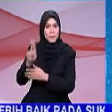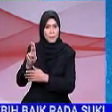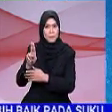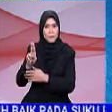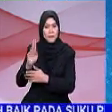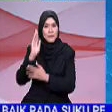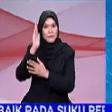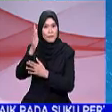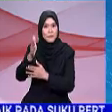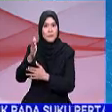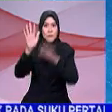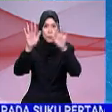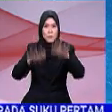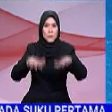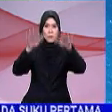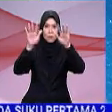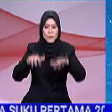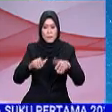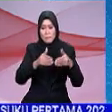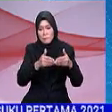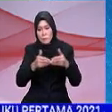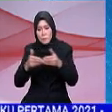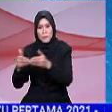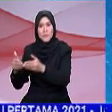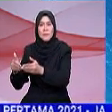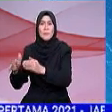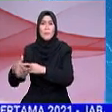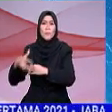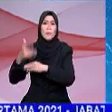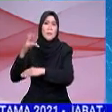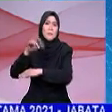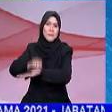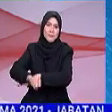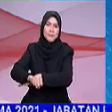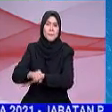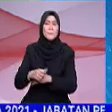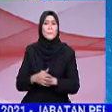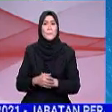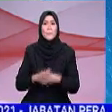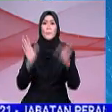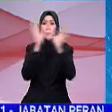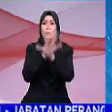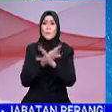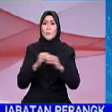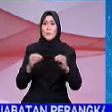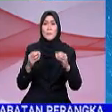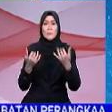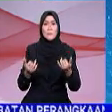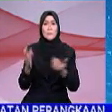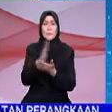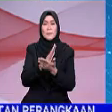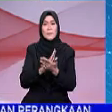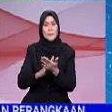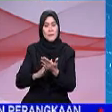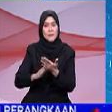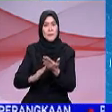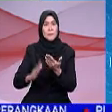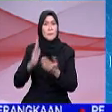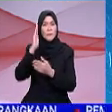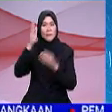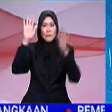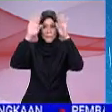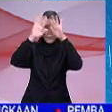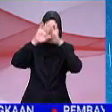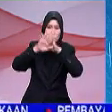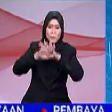Tawau, kita jangkakan hujan akan berlanjutan sehingga ke awal malam nanti. Di negeri Sarawak pula, kebanyakan bahagian dalam keadaan